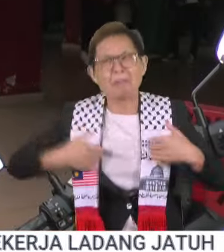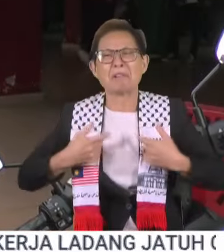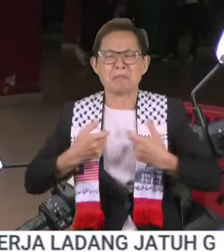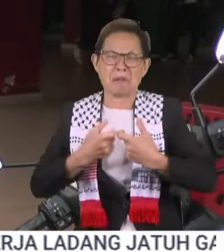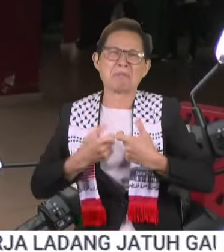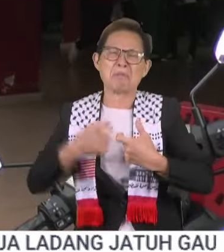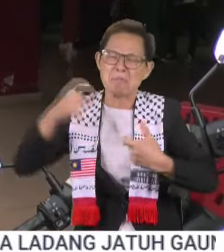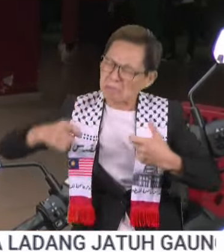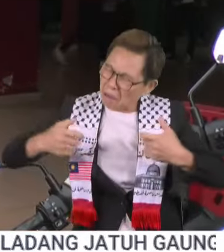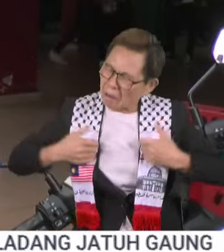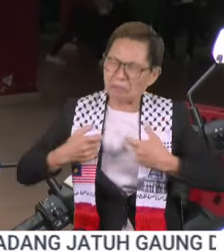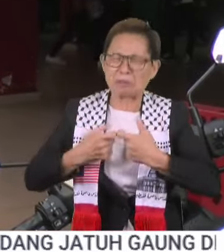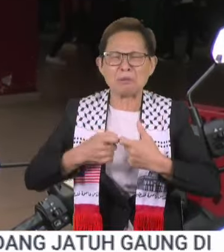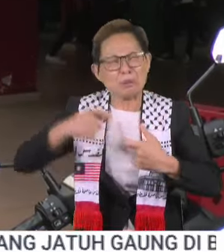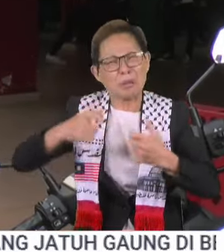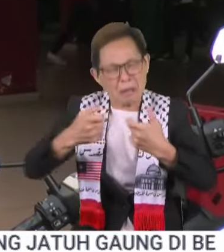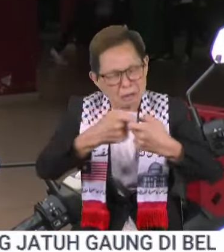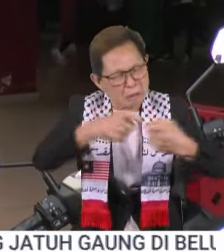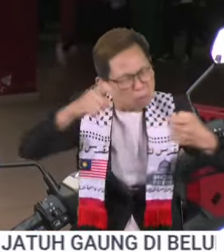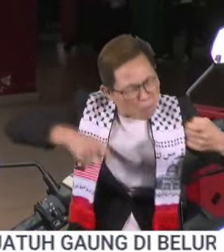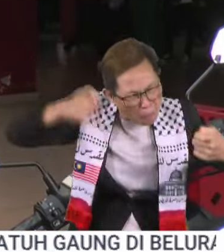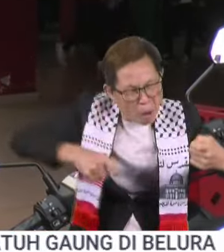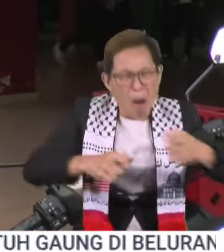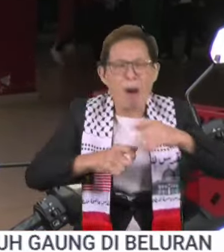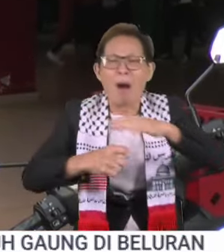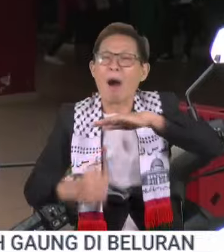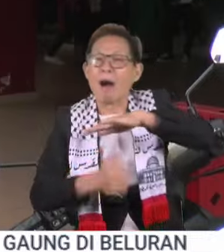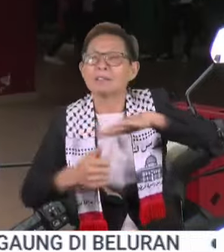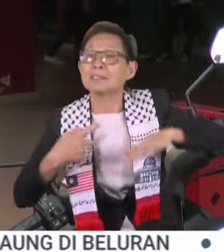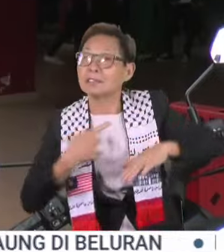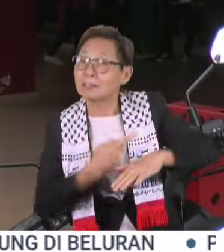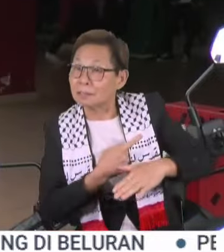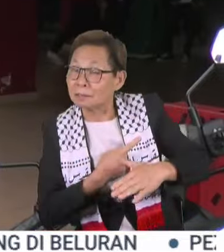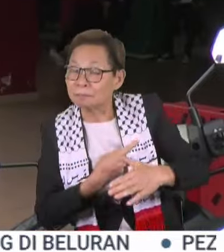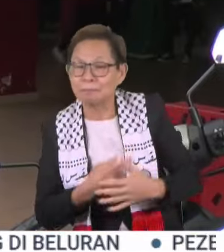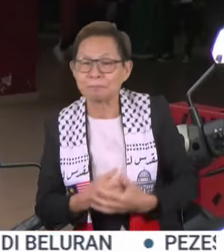benda tu memang sangat-sangat keperluan lah, keperluan asas kita lah. Jadi